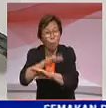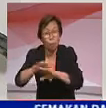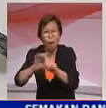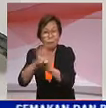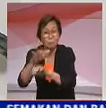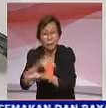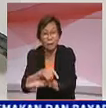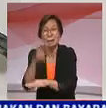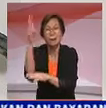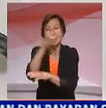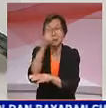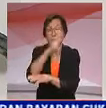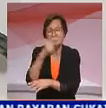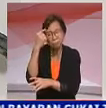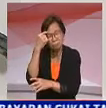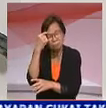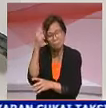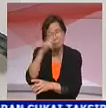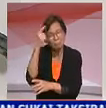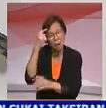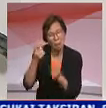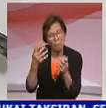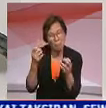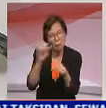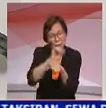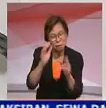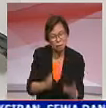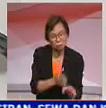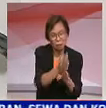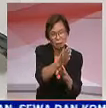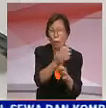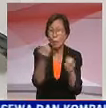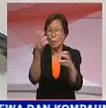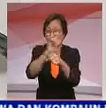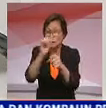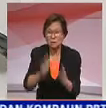Selain itu, kerajaan juga mengambil kira ramai yang bekerja di sektor